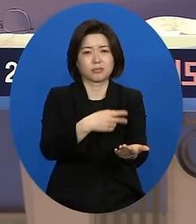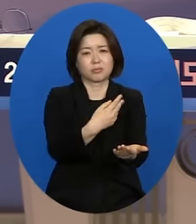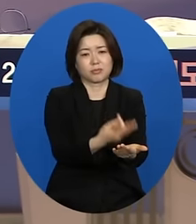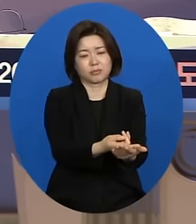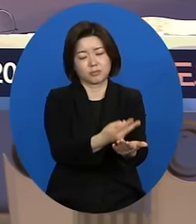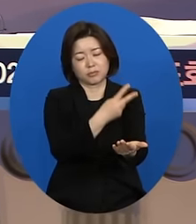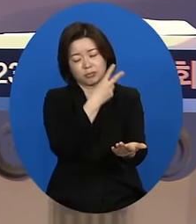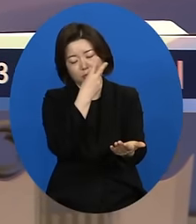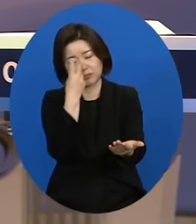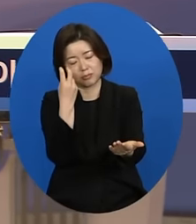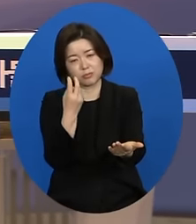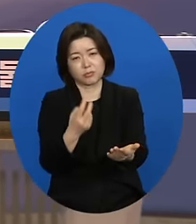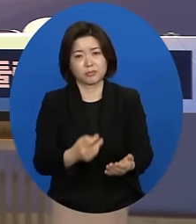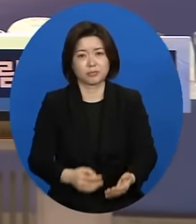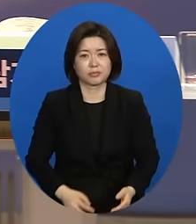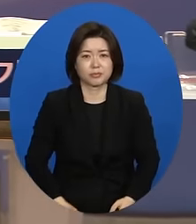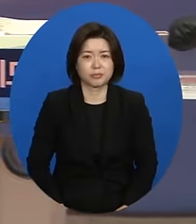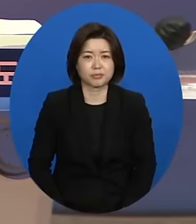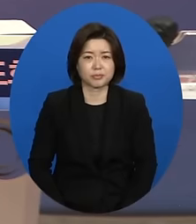잠이 들어버렸습니다.